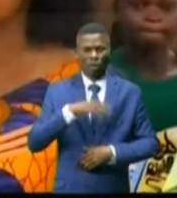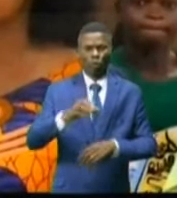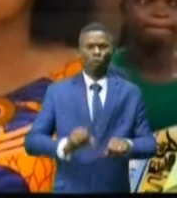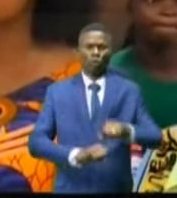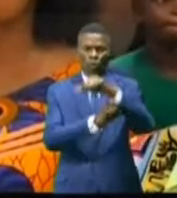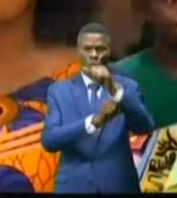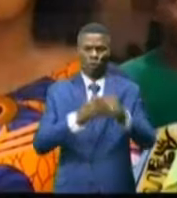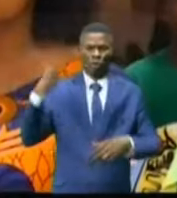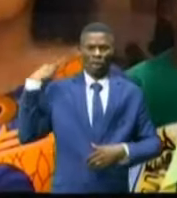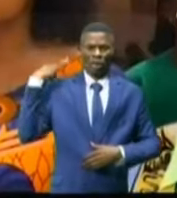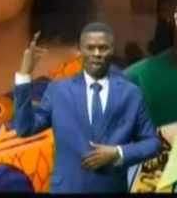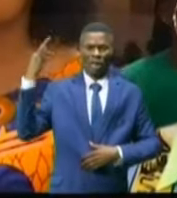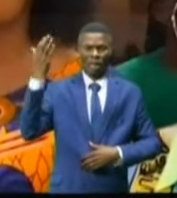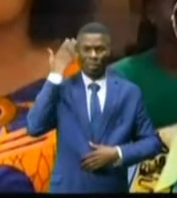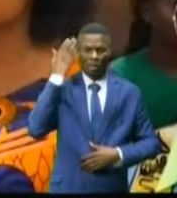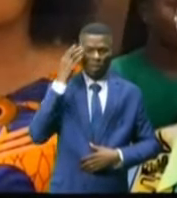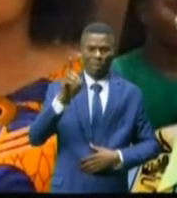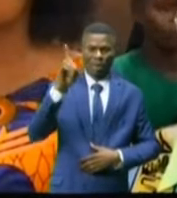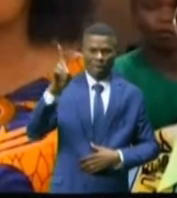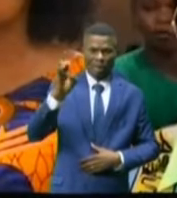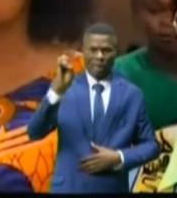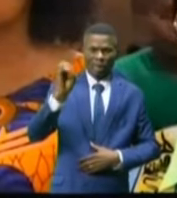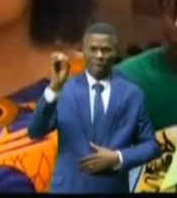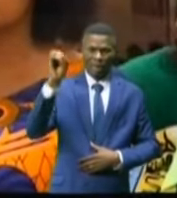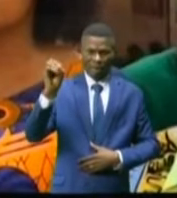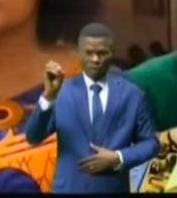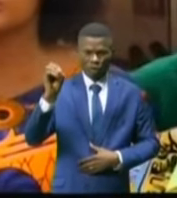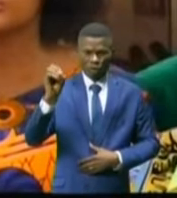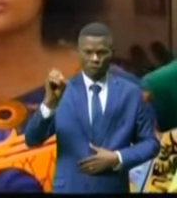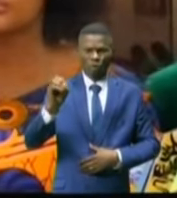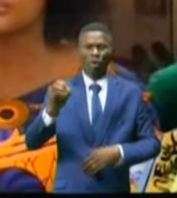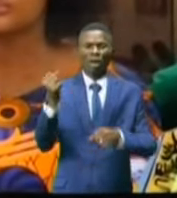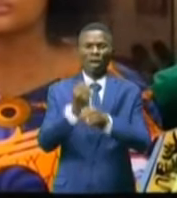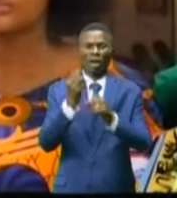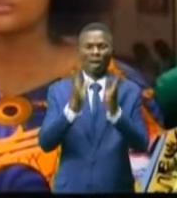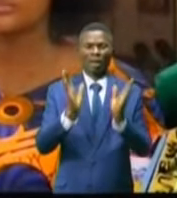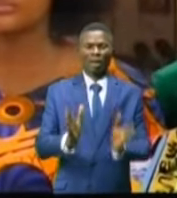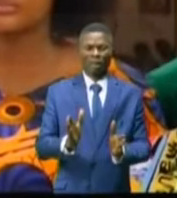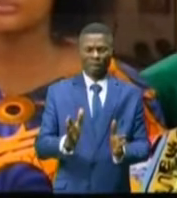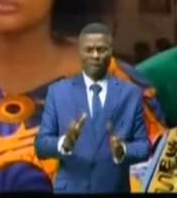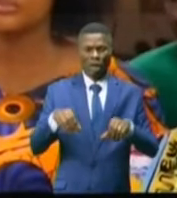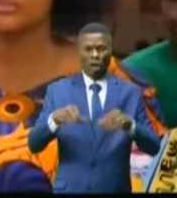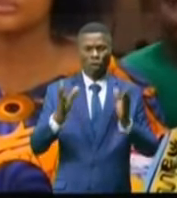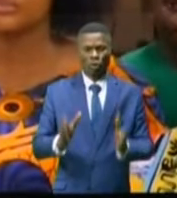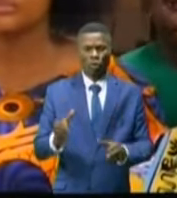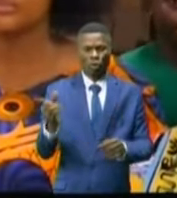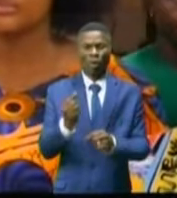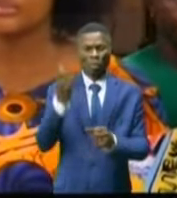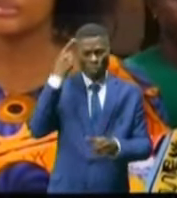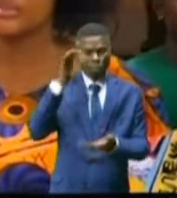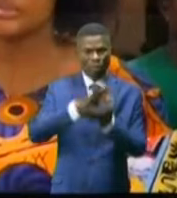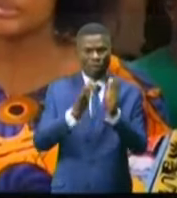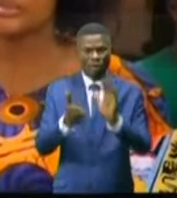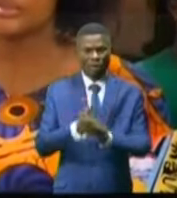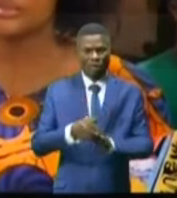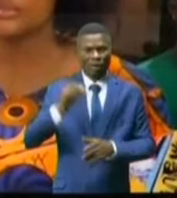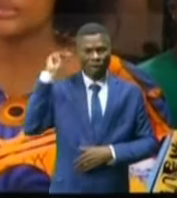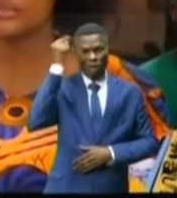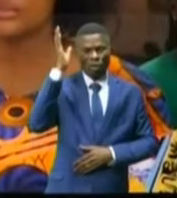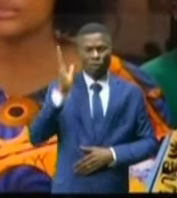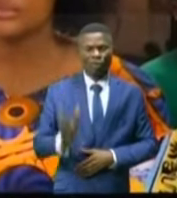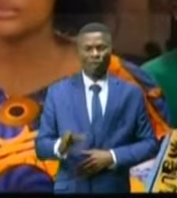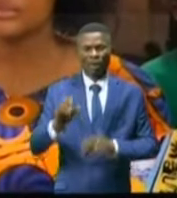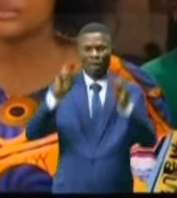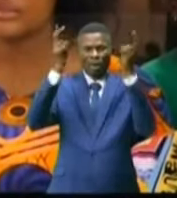candidature de M. Deo Kassongo, homme d'affaires et entrepreneur congolais de renom, au poste de gouverneur de la ville-province de